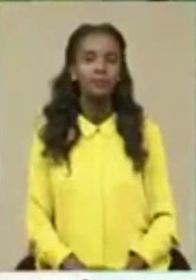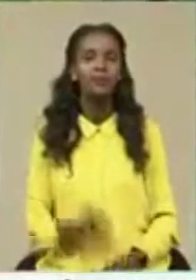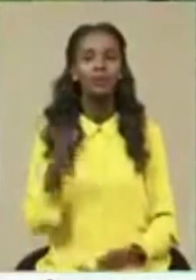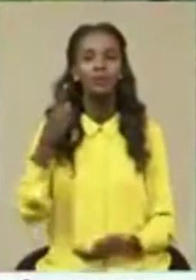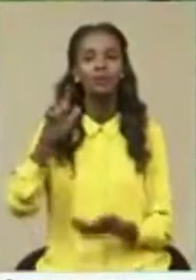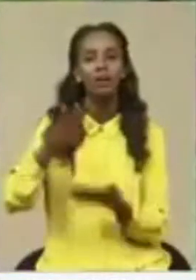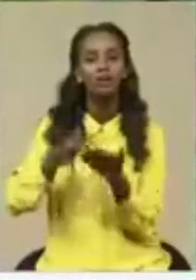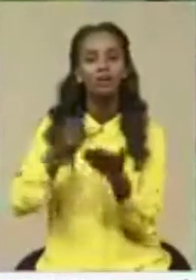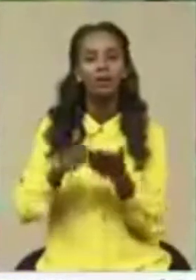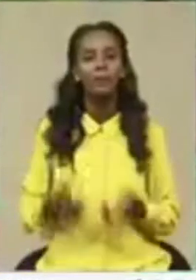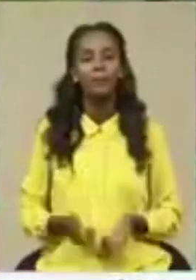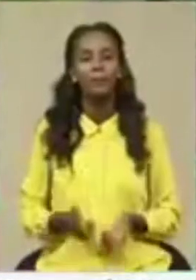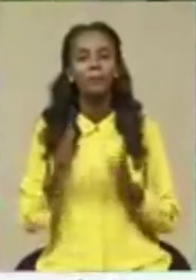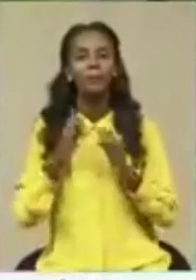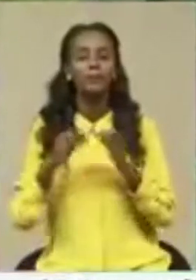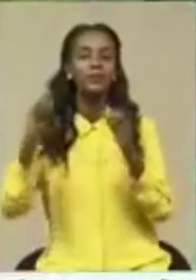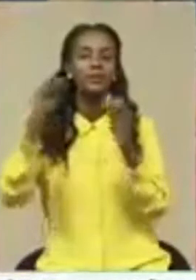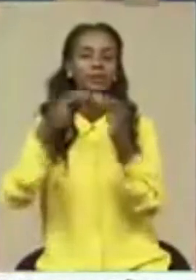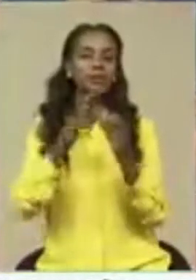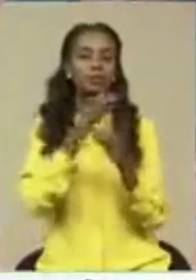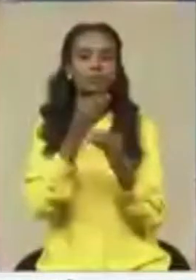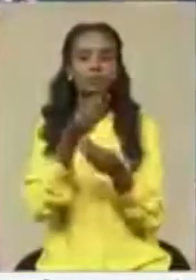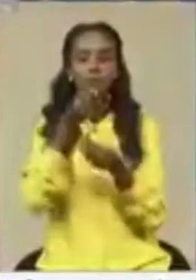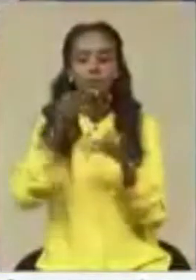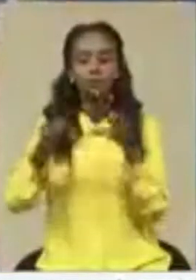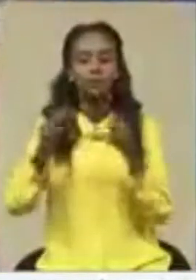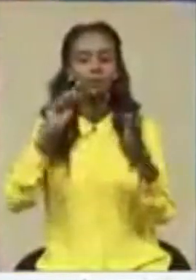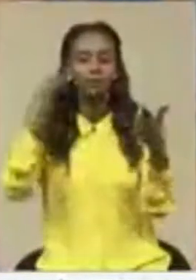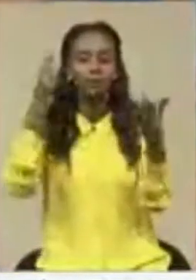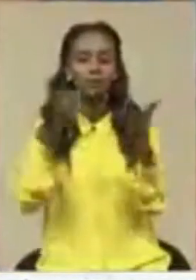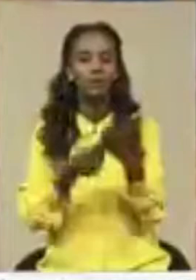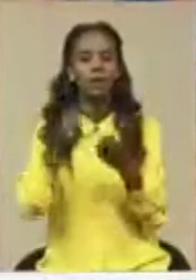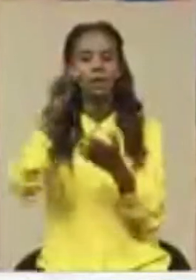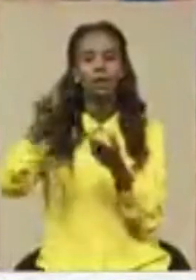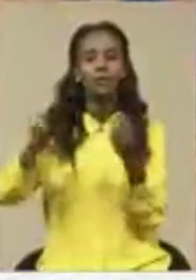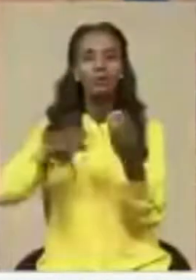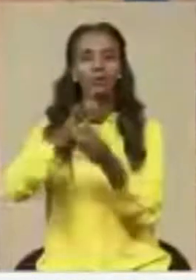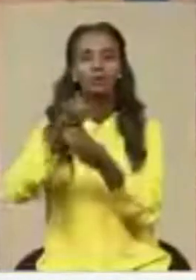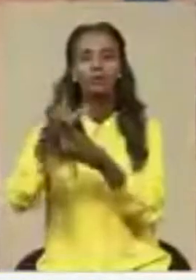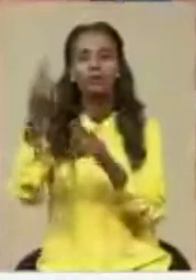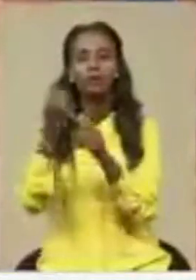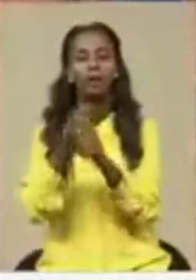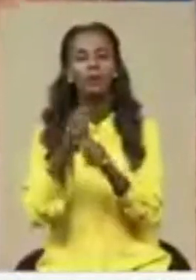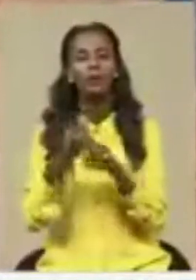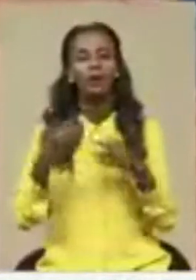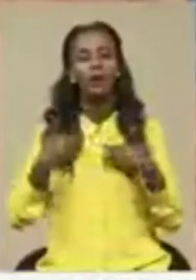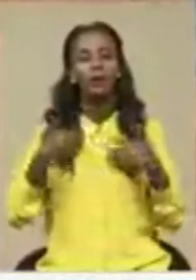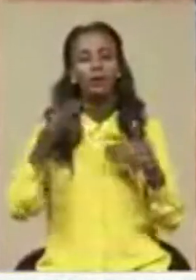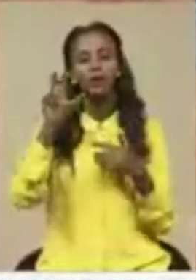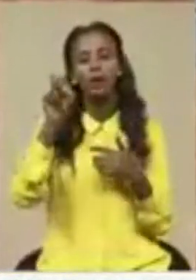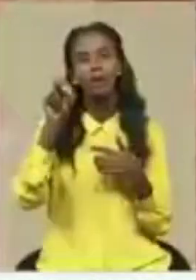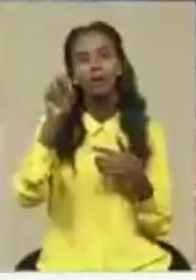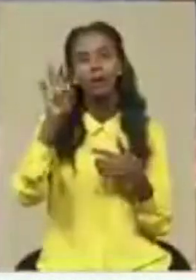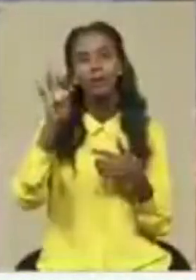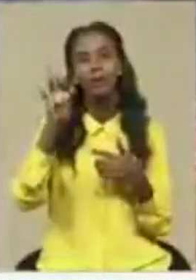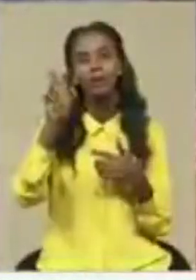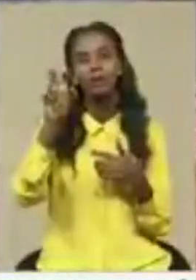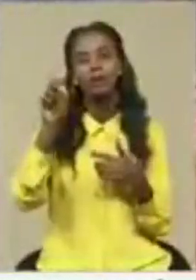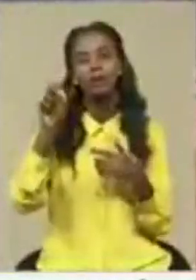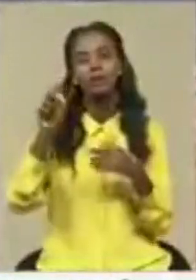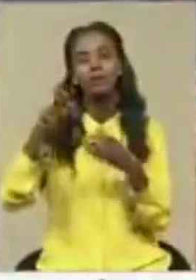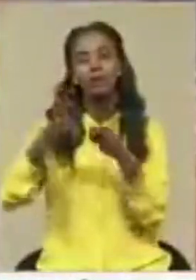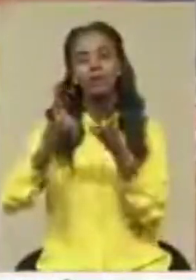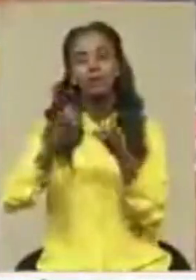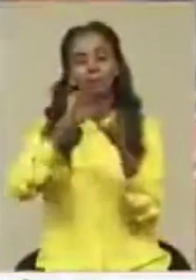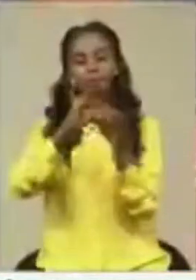አረንጓዴ አሻራን ከማኖርነት በተጨማሪ የምግብ ዋስትናን ለማረጋገጥ በደቡብ ክልል እየተገበረ ያለው የ30/40/30 የፍራፍሬ